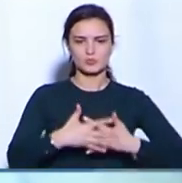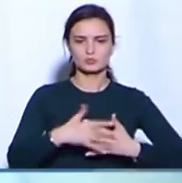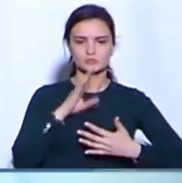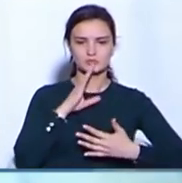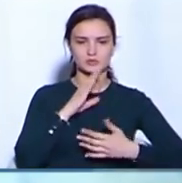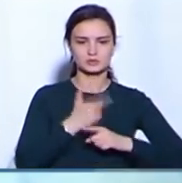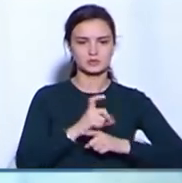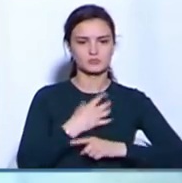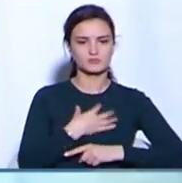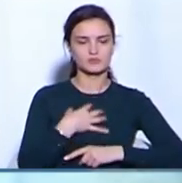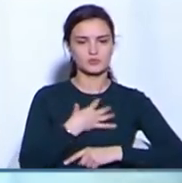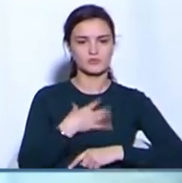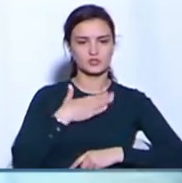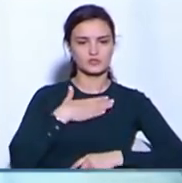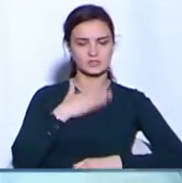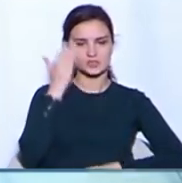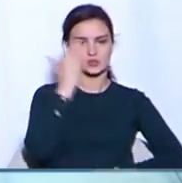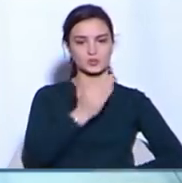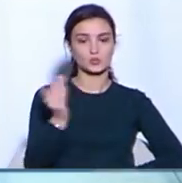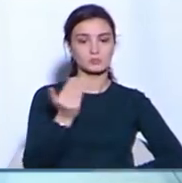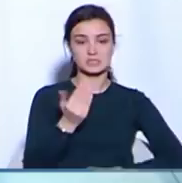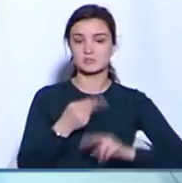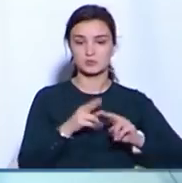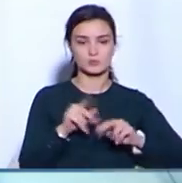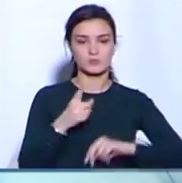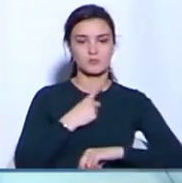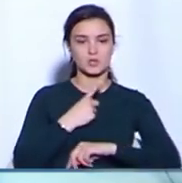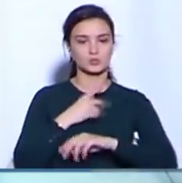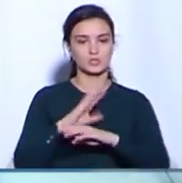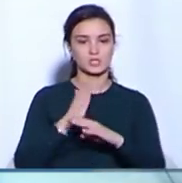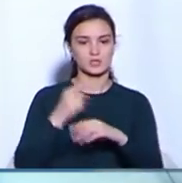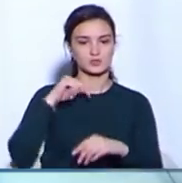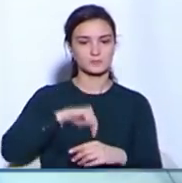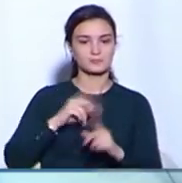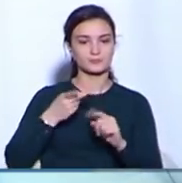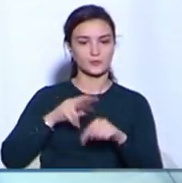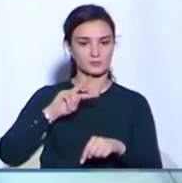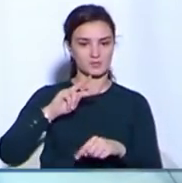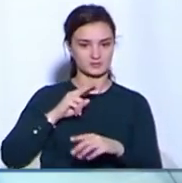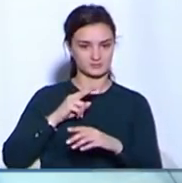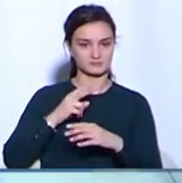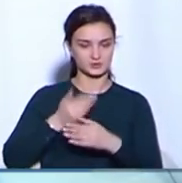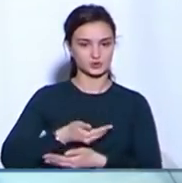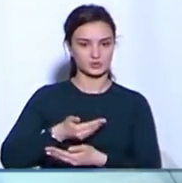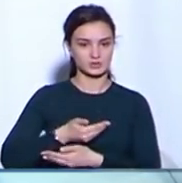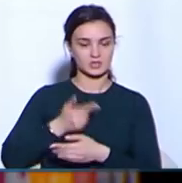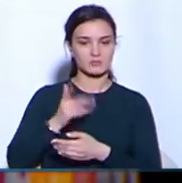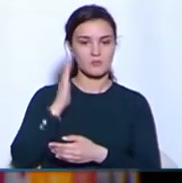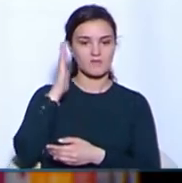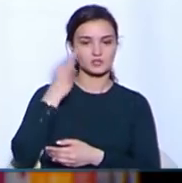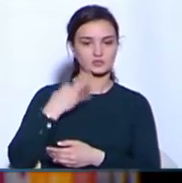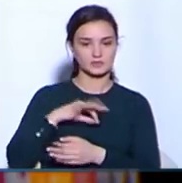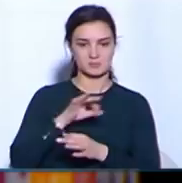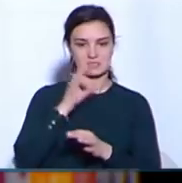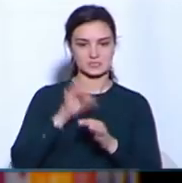ქალი ძალიან მნიშვნელოვანი ნაწილი ჩვენი საზოგადოების, იმიტომ რომ ის მარტო არ არის და ჩვენ იმ შემთხვევაში პასუხისმგებელი ვართ მისი მომავალი